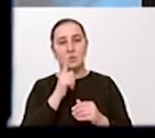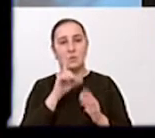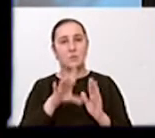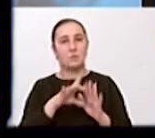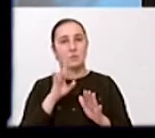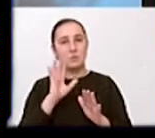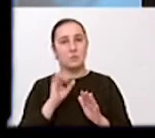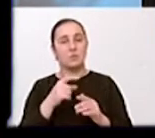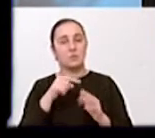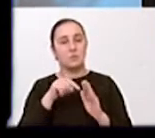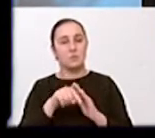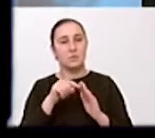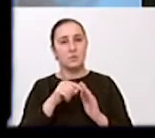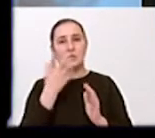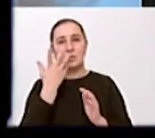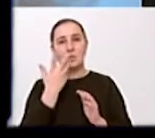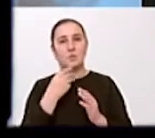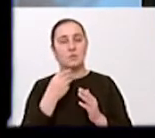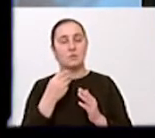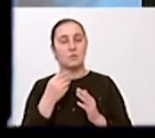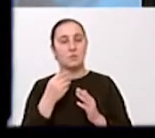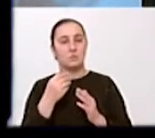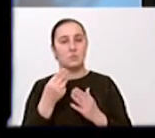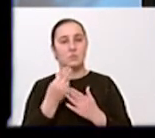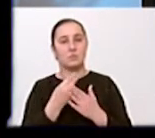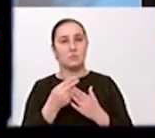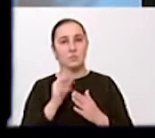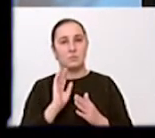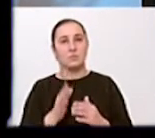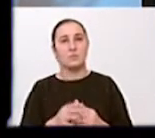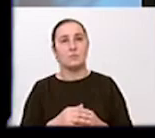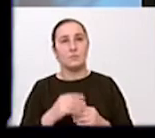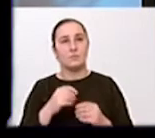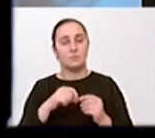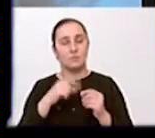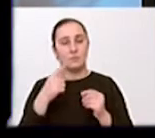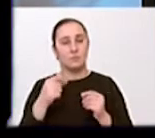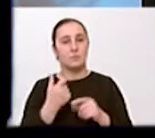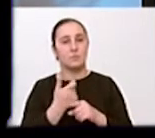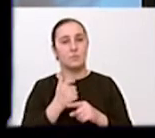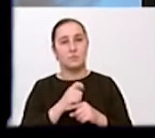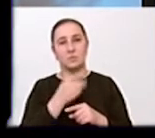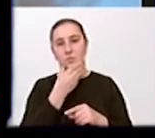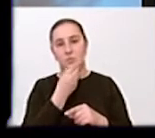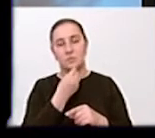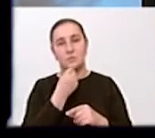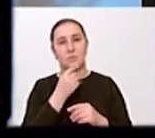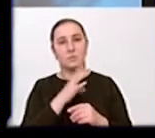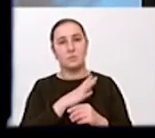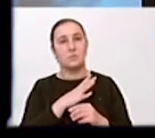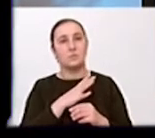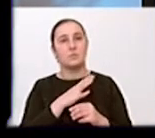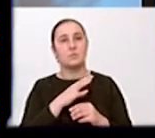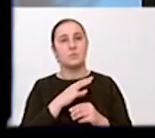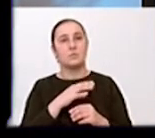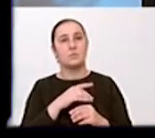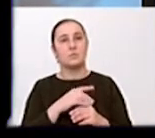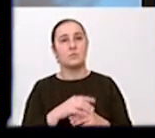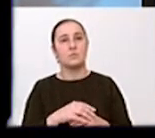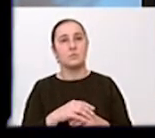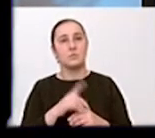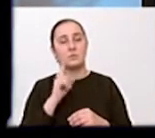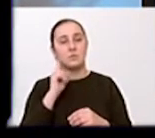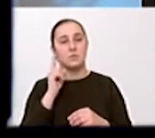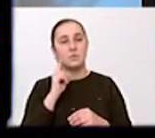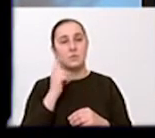tanlaymiz va ichiga rang quyib olamiz. Demak, bargimiz juda ham chiroyli ko'rinishga keldi. Endi